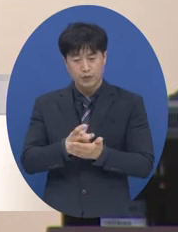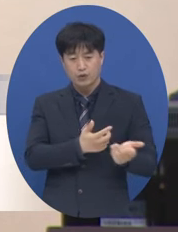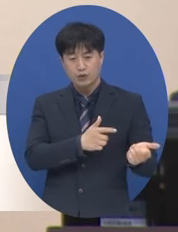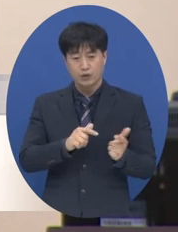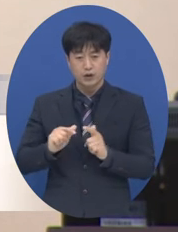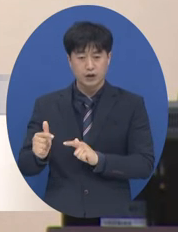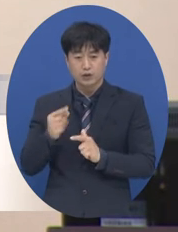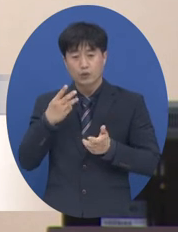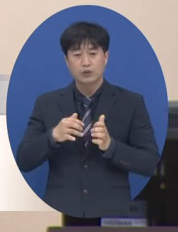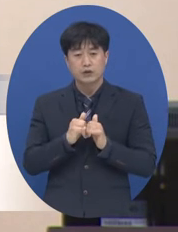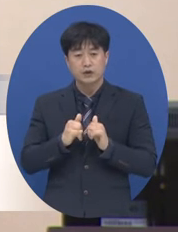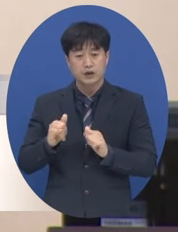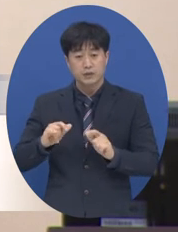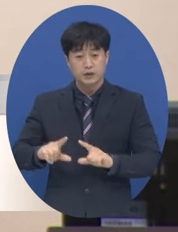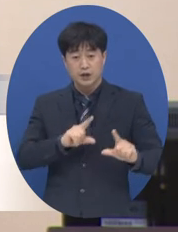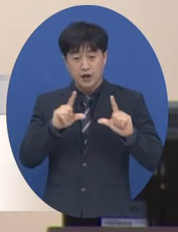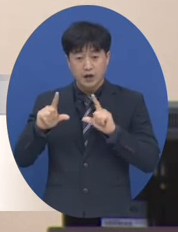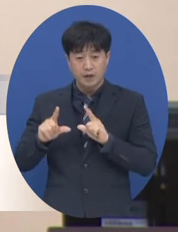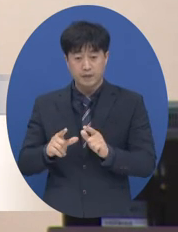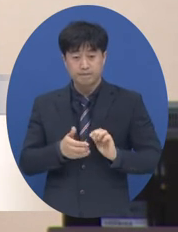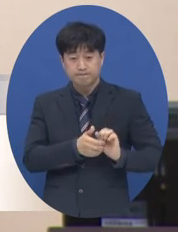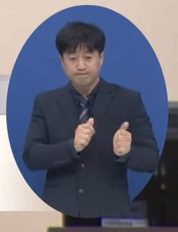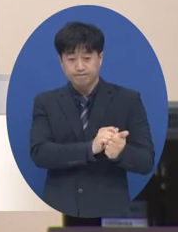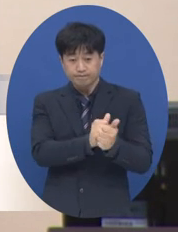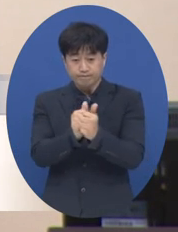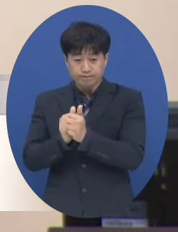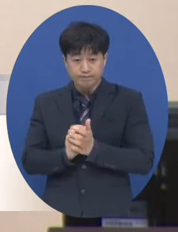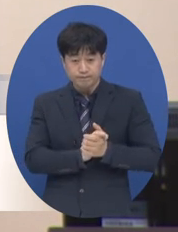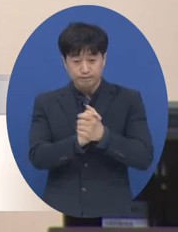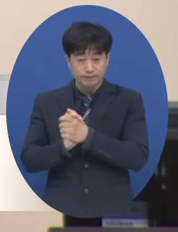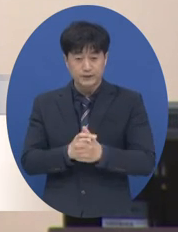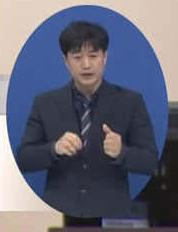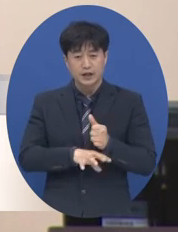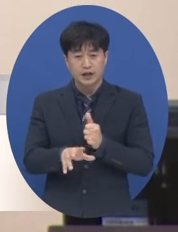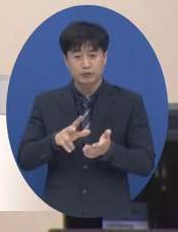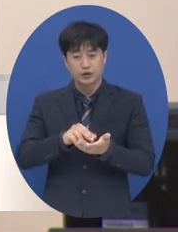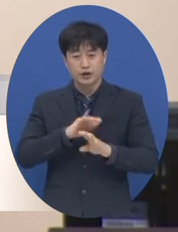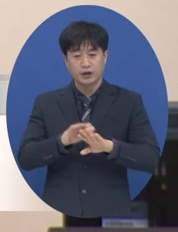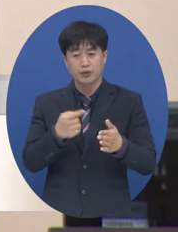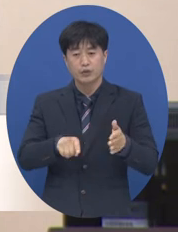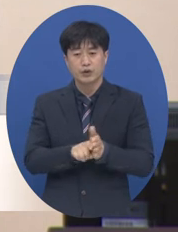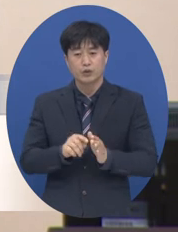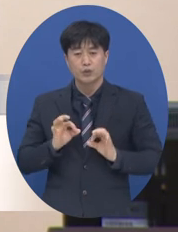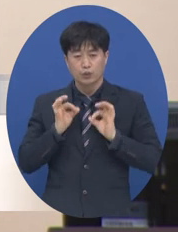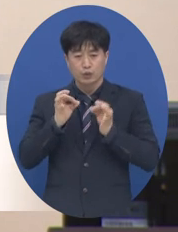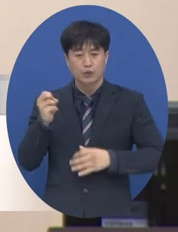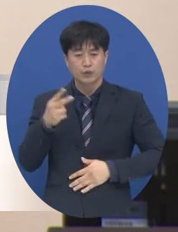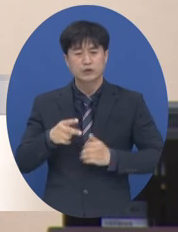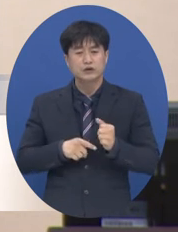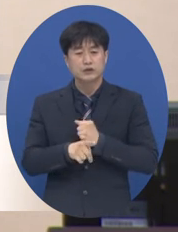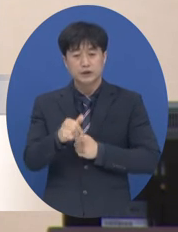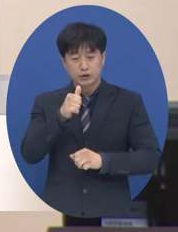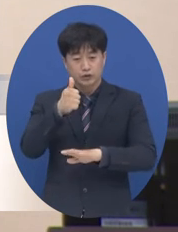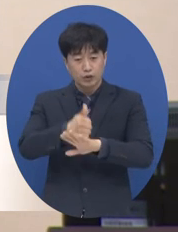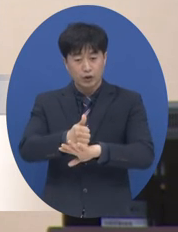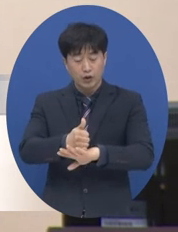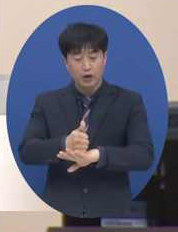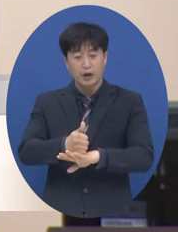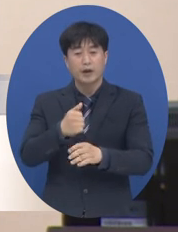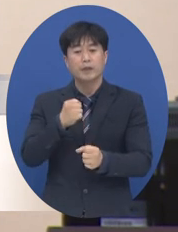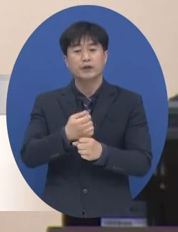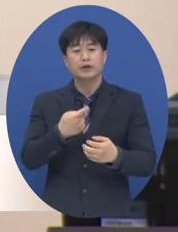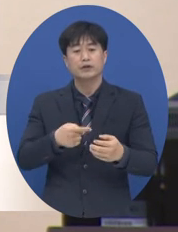등 도민의 삶에 밀착된 다양한 현안 해결을 위해 노력하고 또 의미 있는 결과를